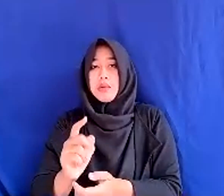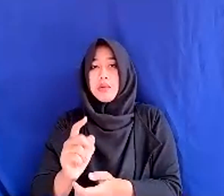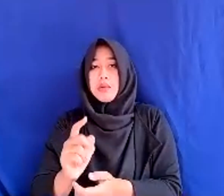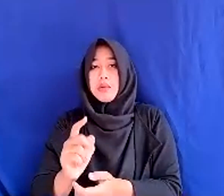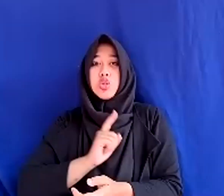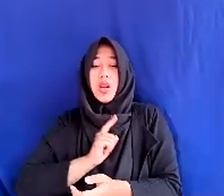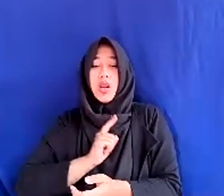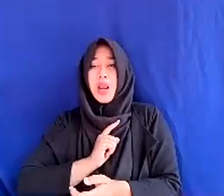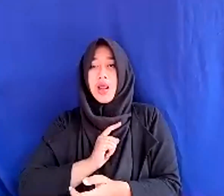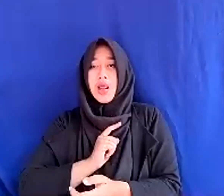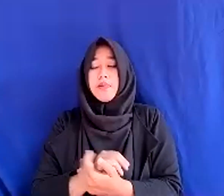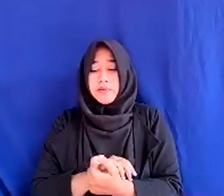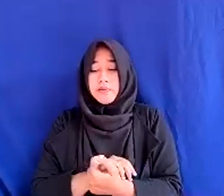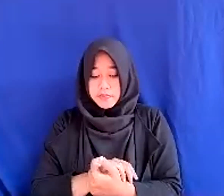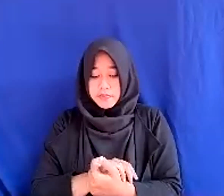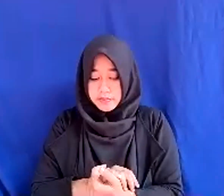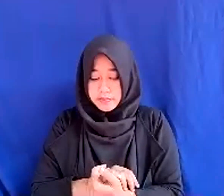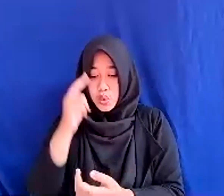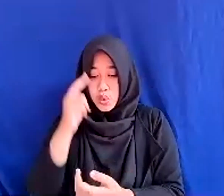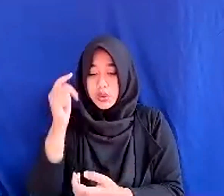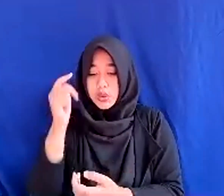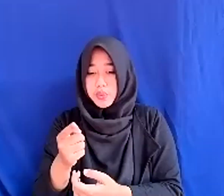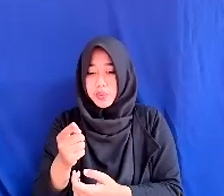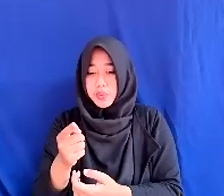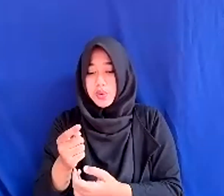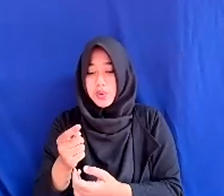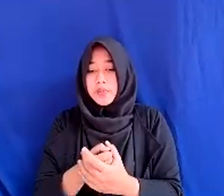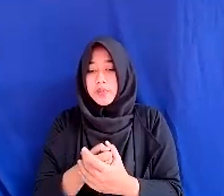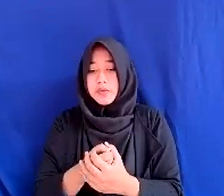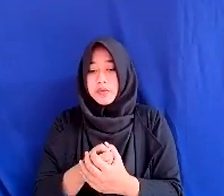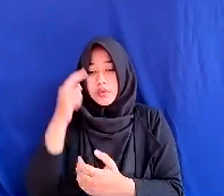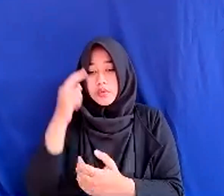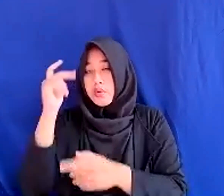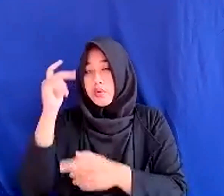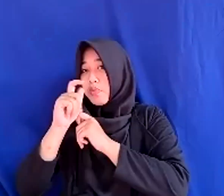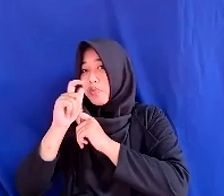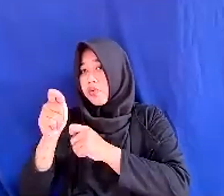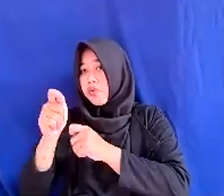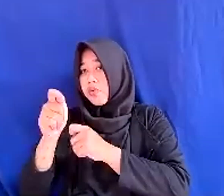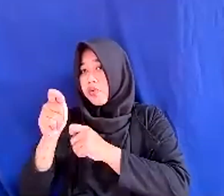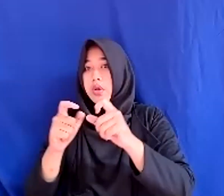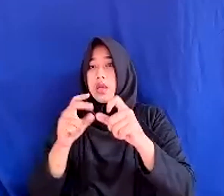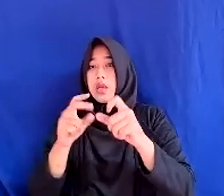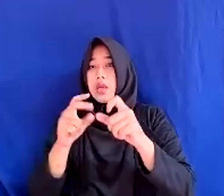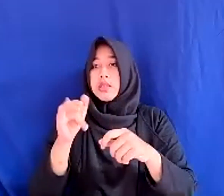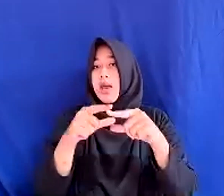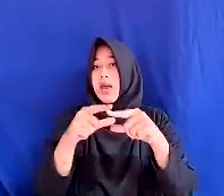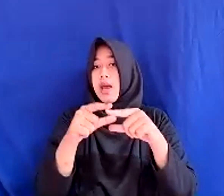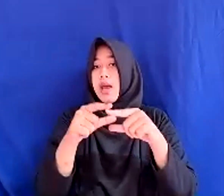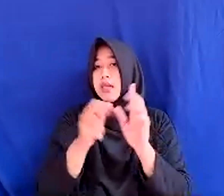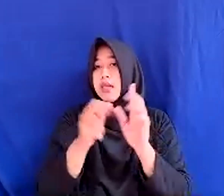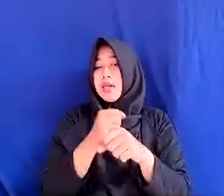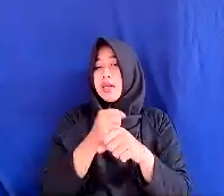Dan untuk itu kepada Prof. Sri Adi Ningsih, terima kasih sekali atas paparan dan